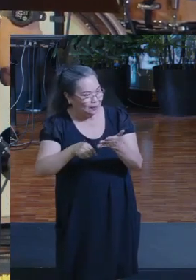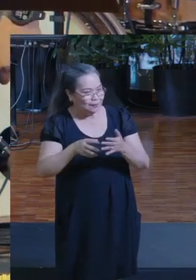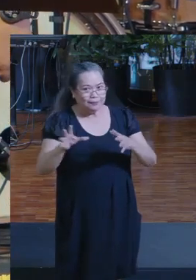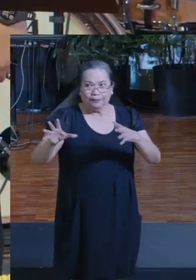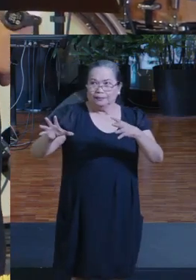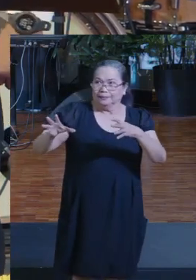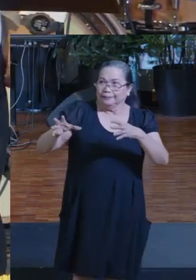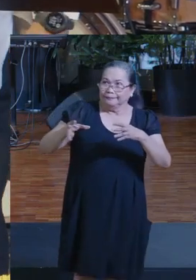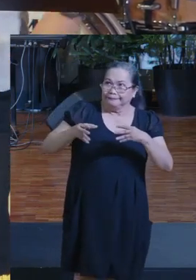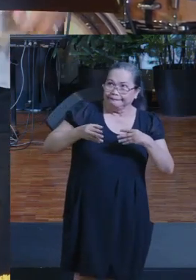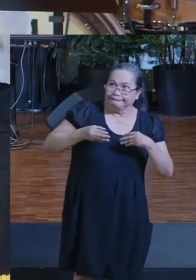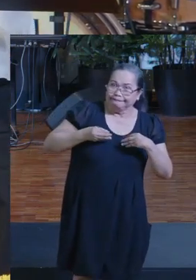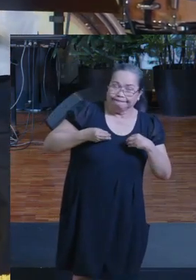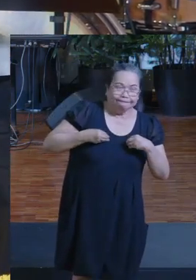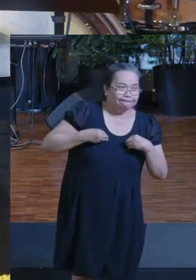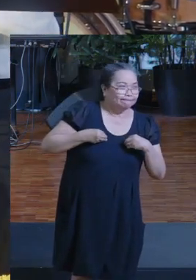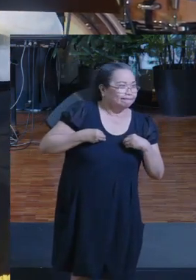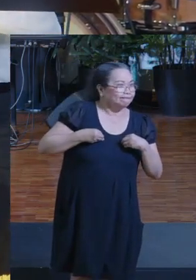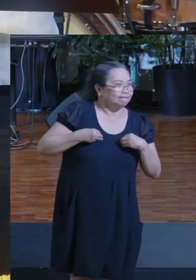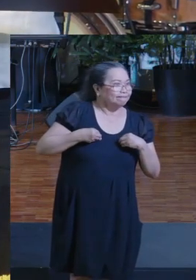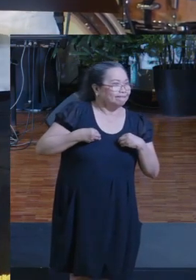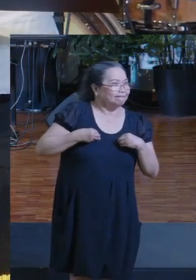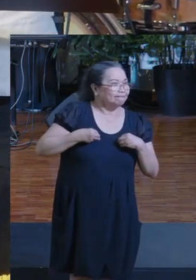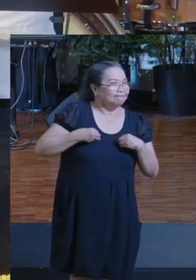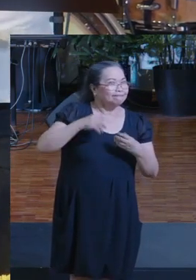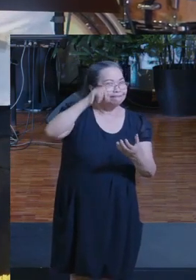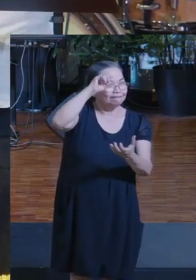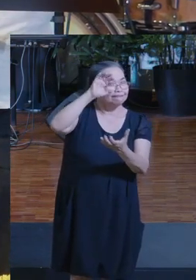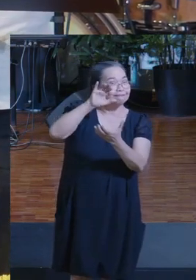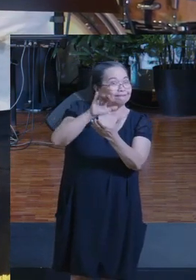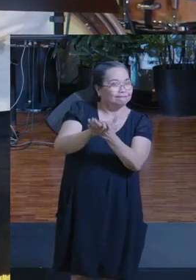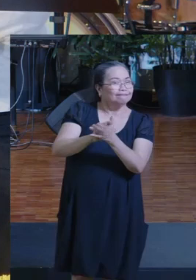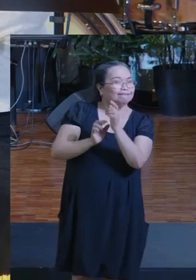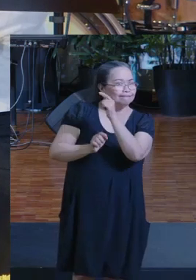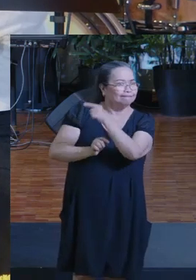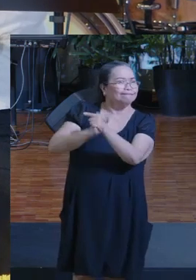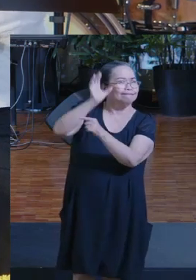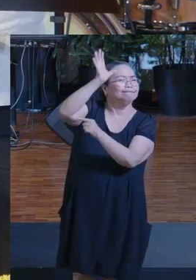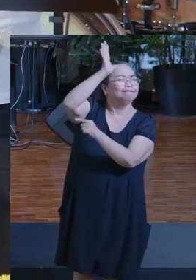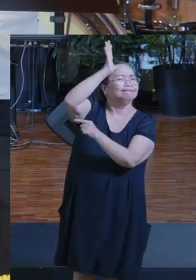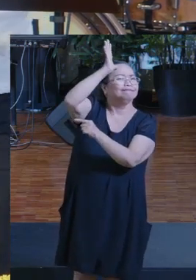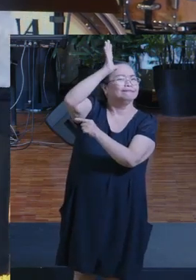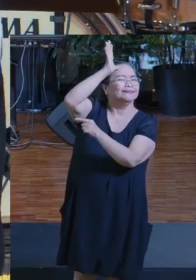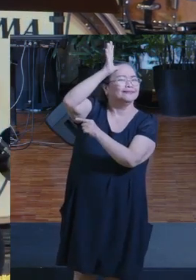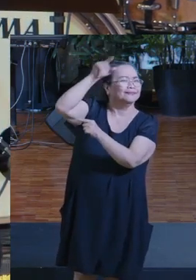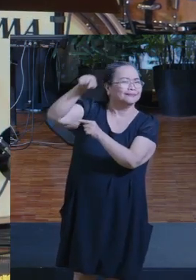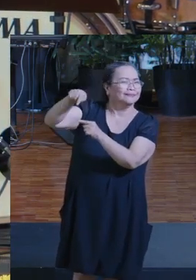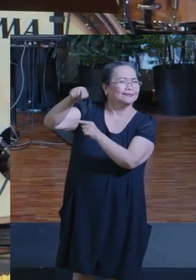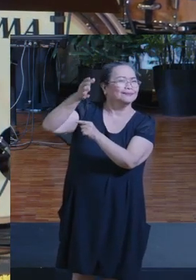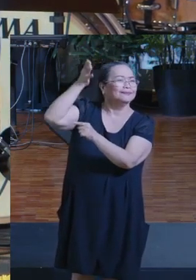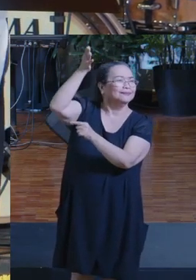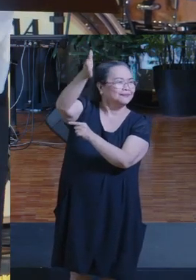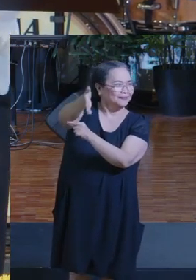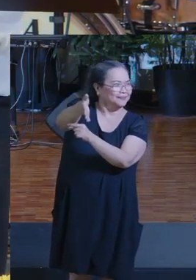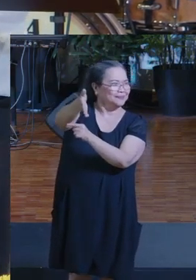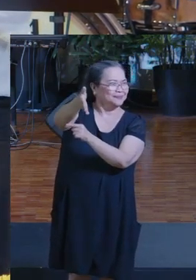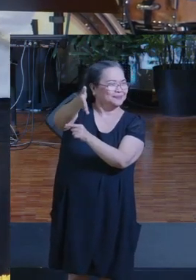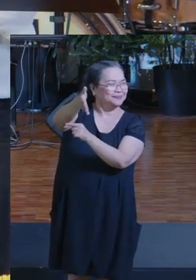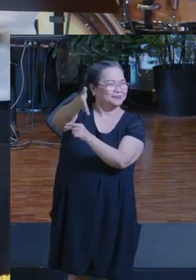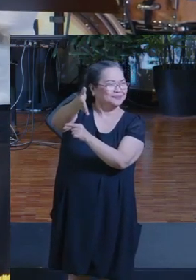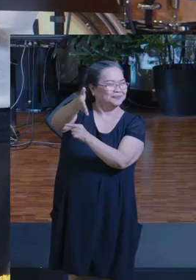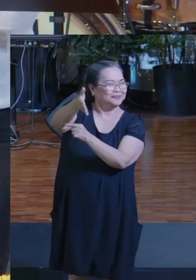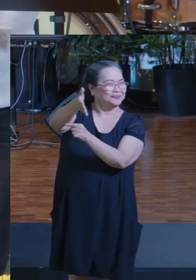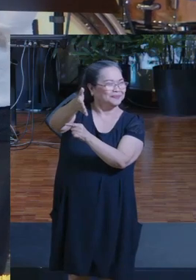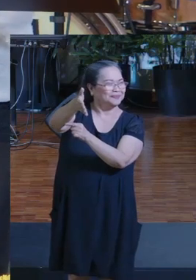ginagawa ng tatanggap ng mana, nananampalataya na lang na balang araw,